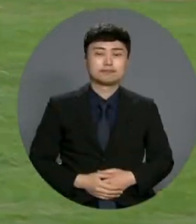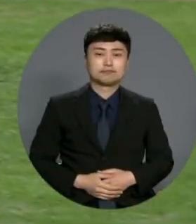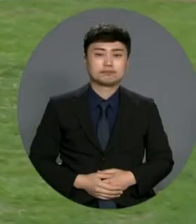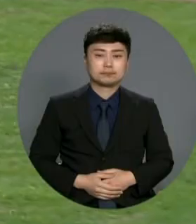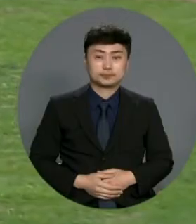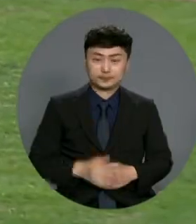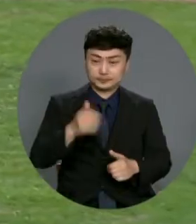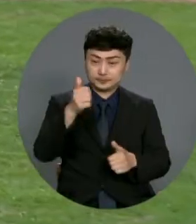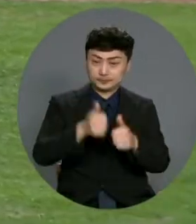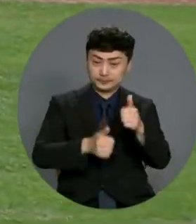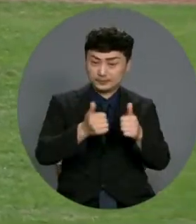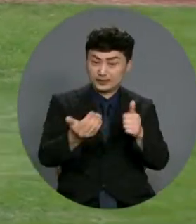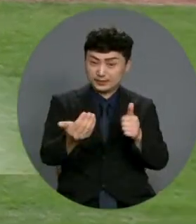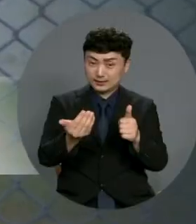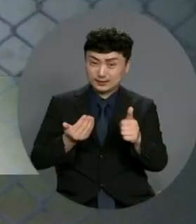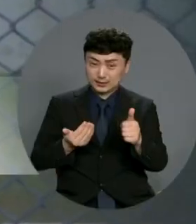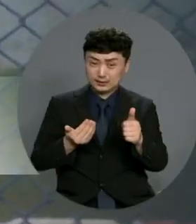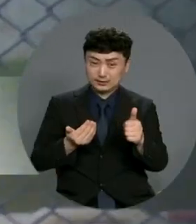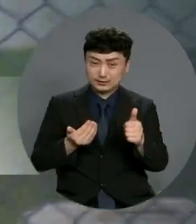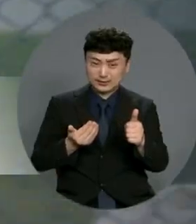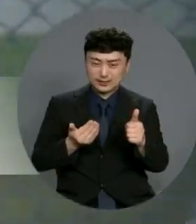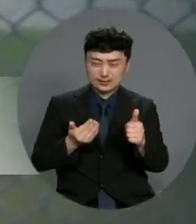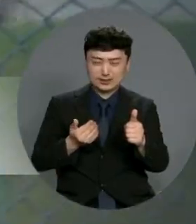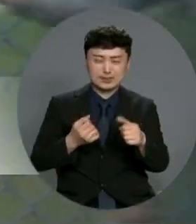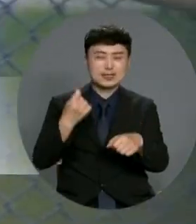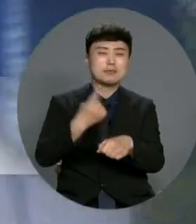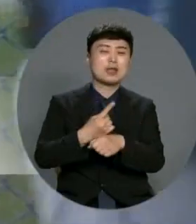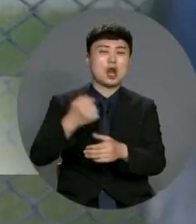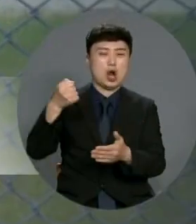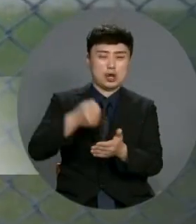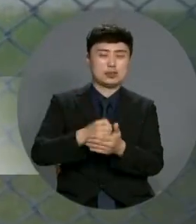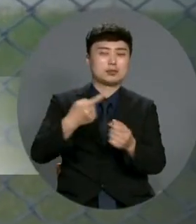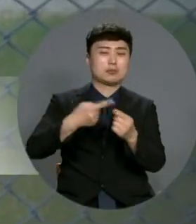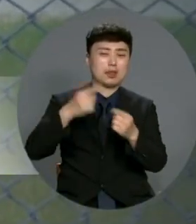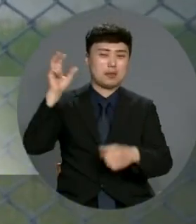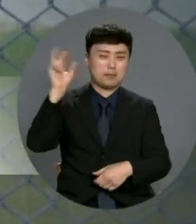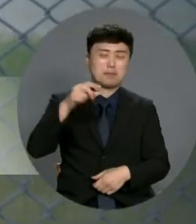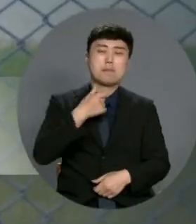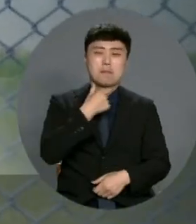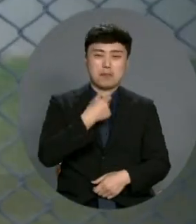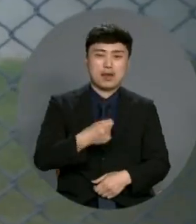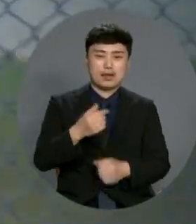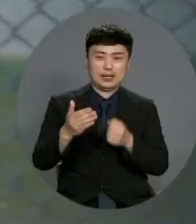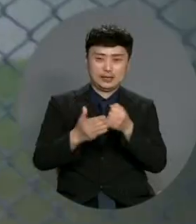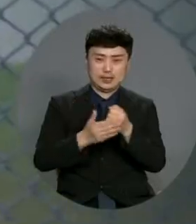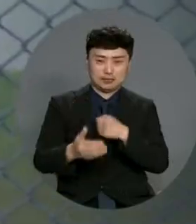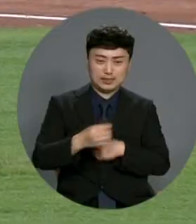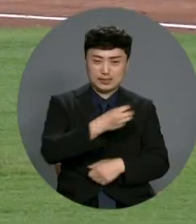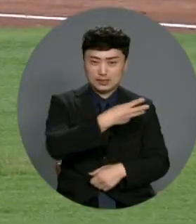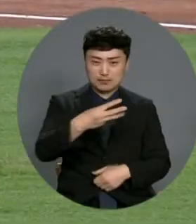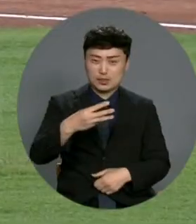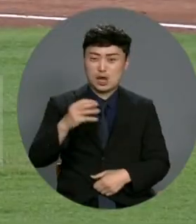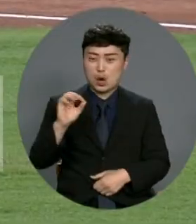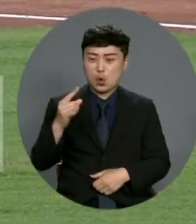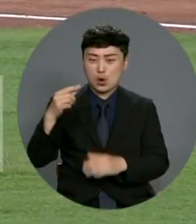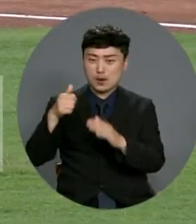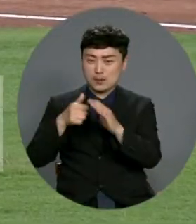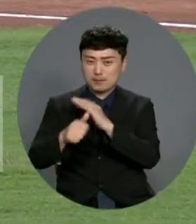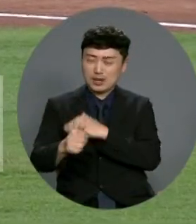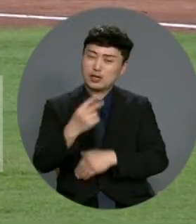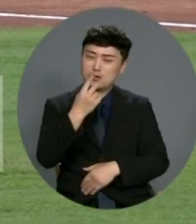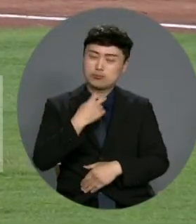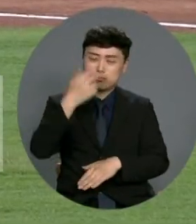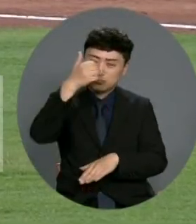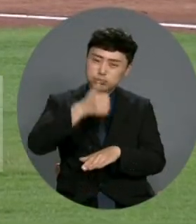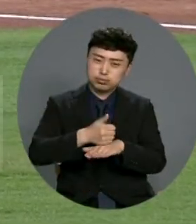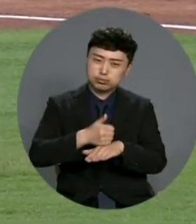이번 시리즈를 시작하기 전부터 이미 결정된 오승환의 선발 기용 과연 삼성의 파격 카드가 오승환과 팀에게 어떤